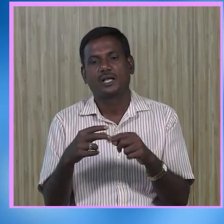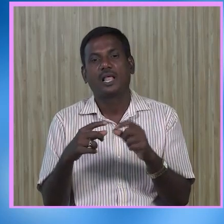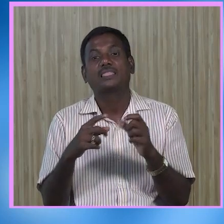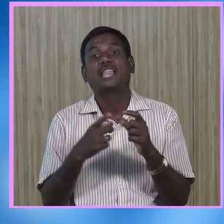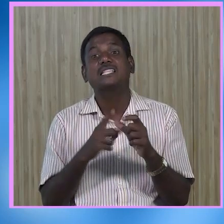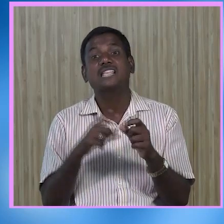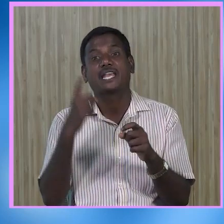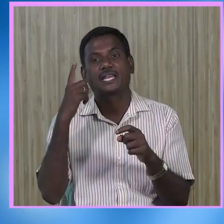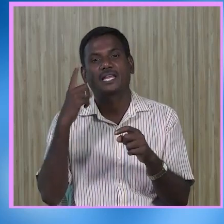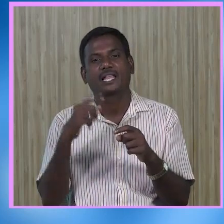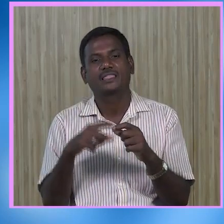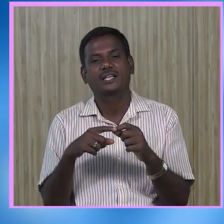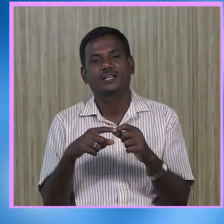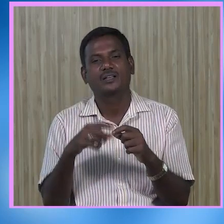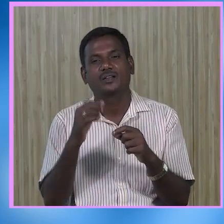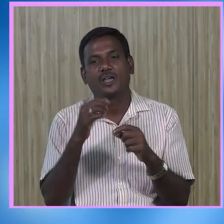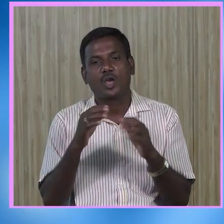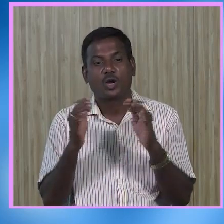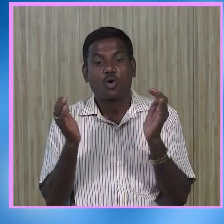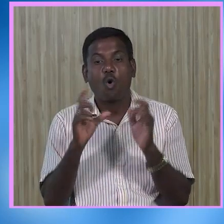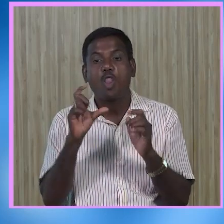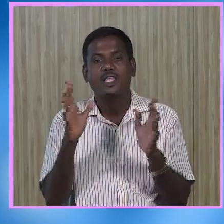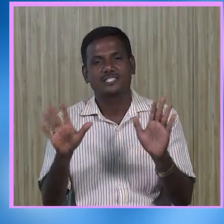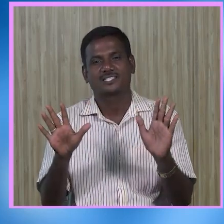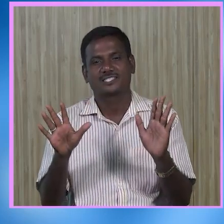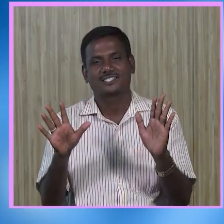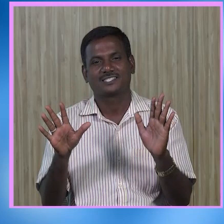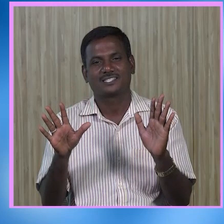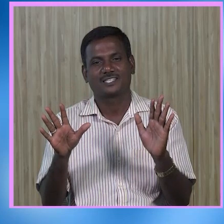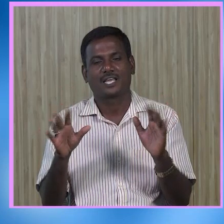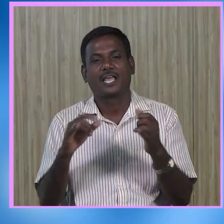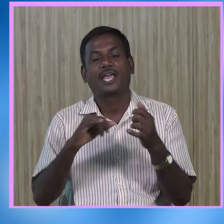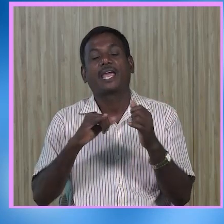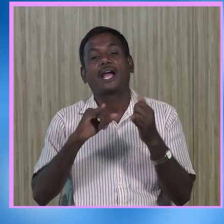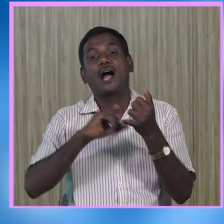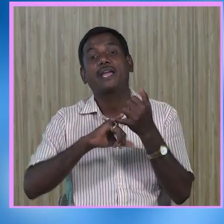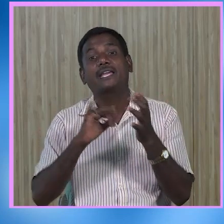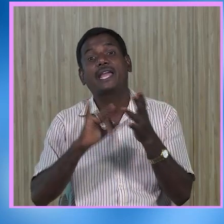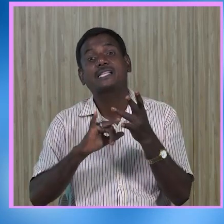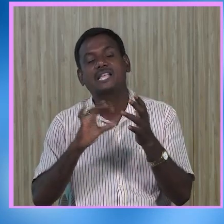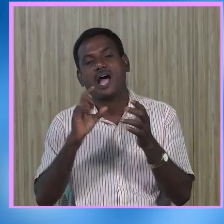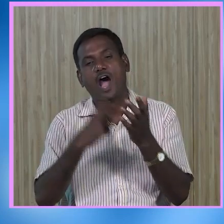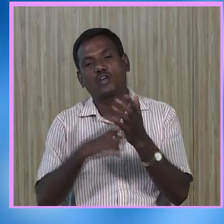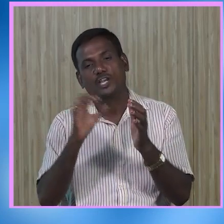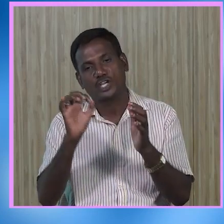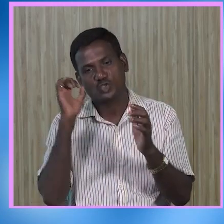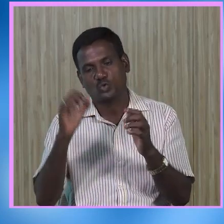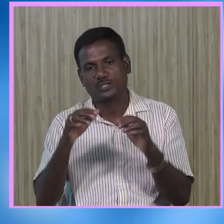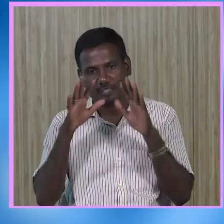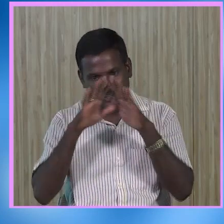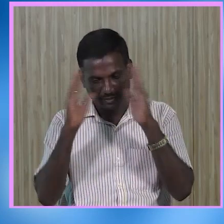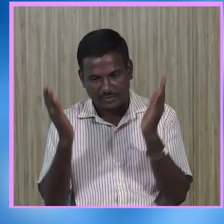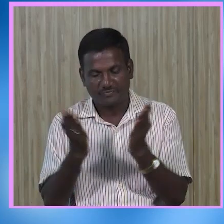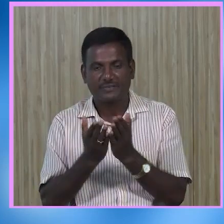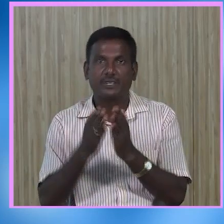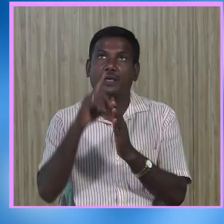தஞ்சை மாவட்டத்தில் ஒரு கல்லூரியில் இஸ்ரோ என்ற இந்தியன் ஸ்பேஸ் ரிசர்ச் ஆர்கனைசேஷன் என்று